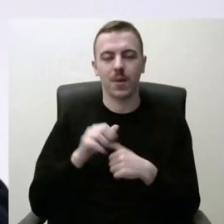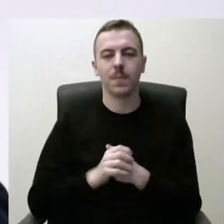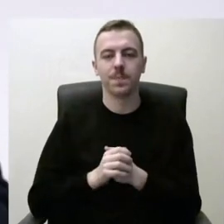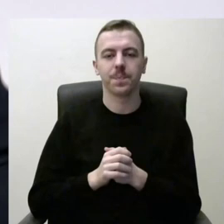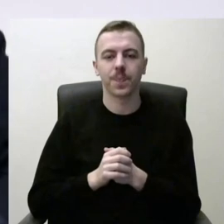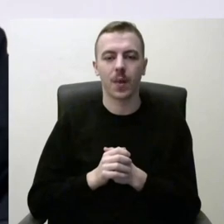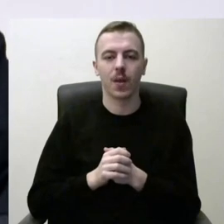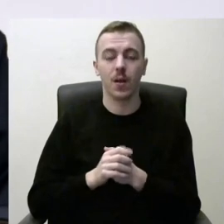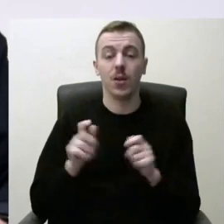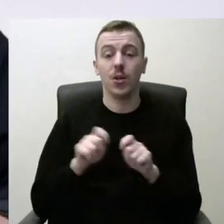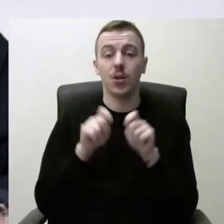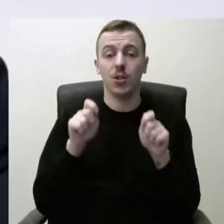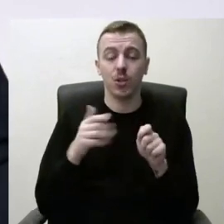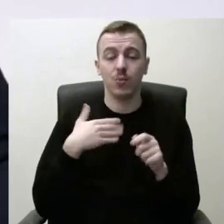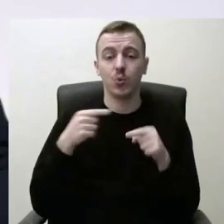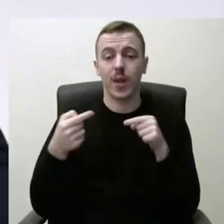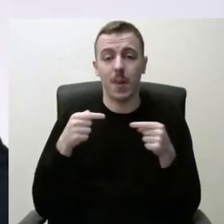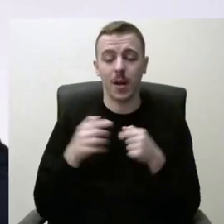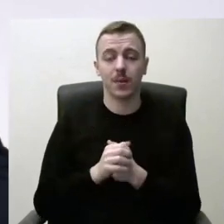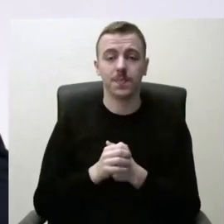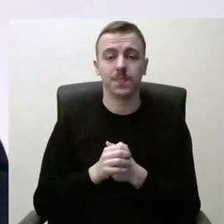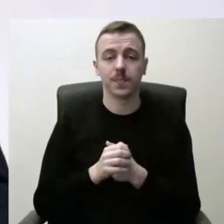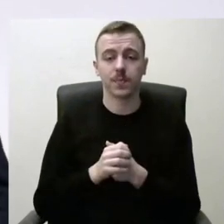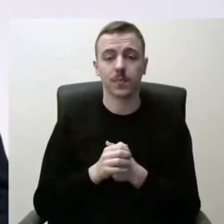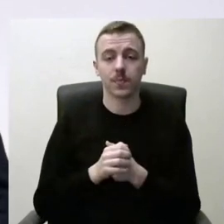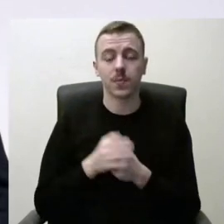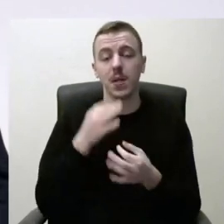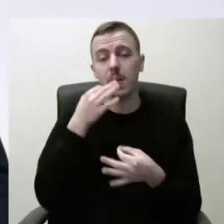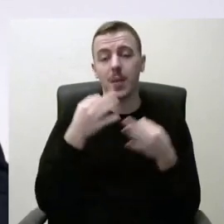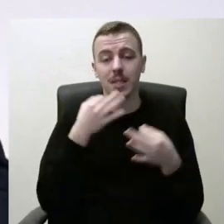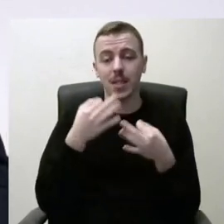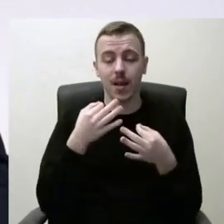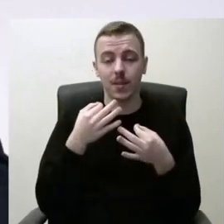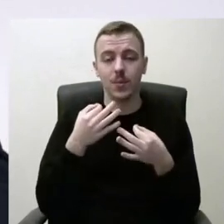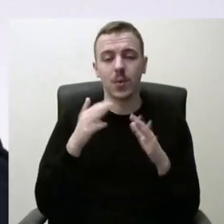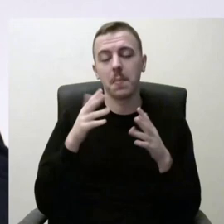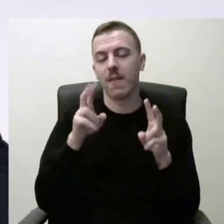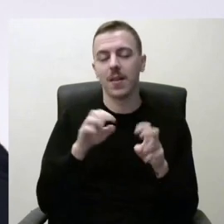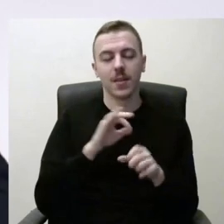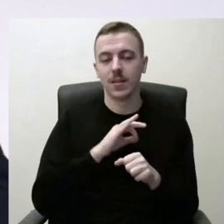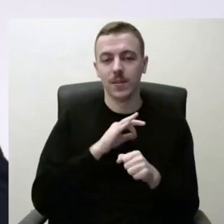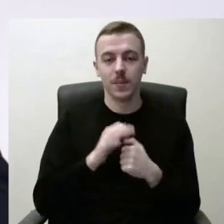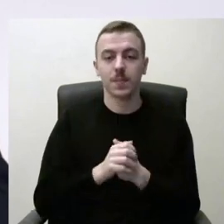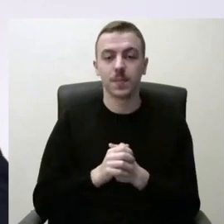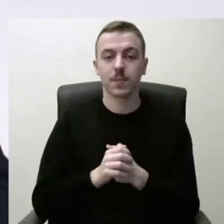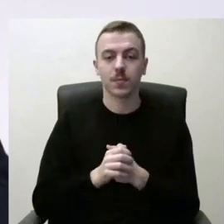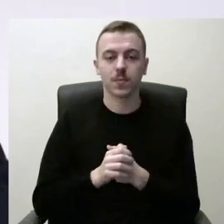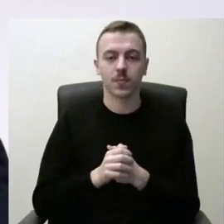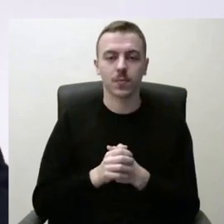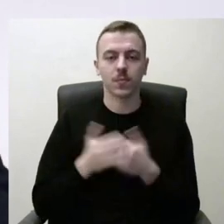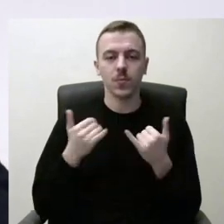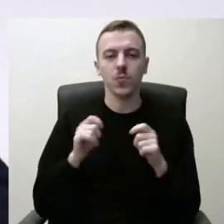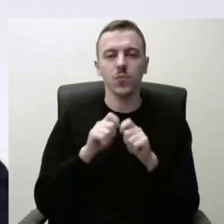mūsų debatus ar pasisakymus, kaip juos bepavadinsime, gal šį kartą nuo